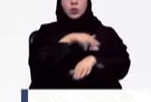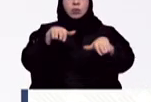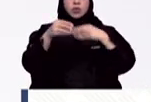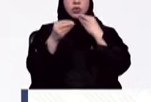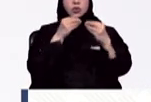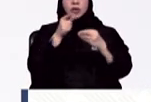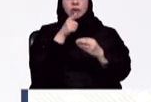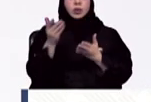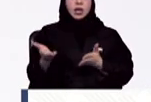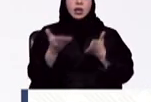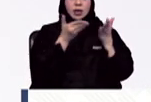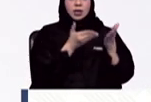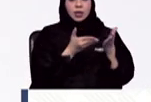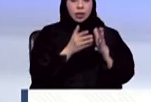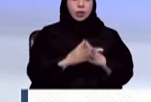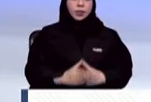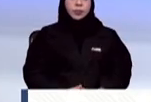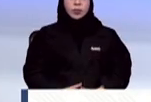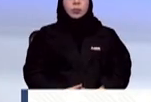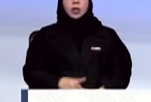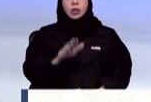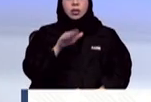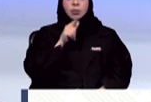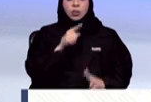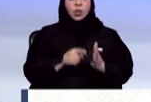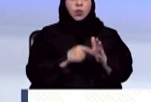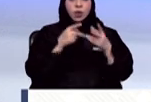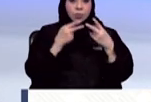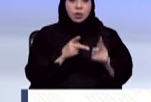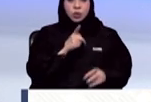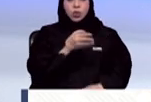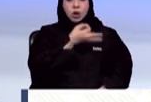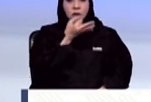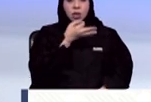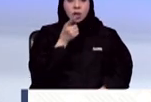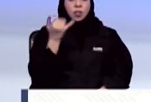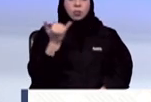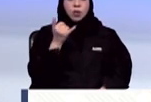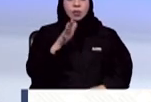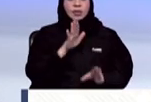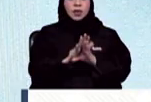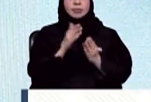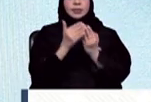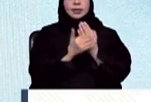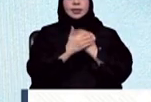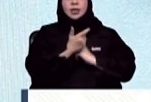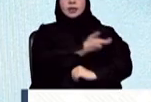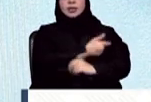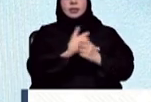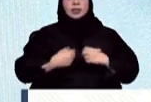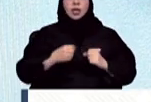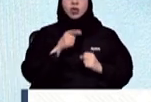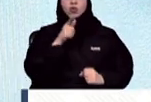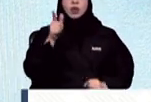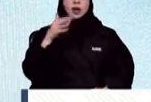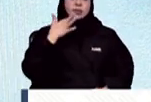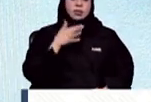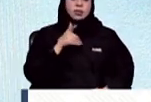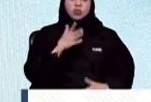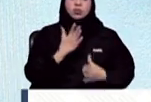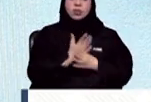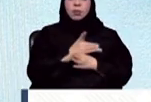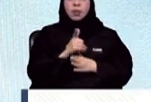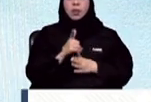دكتورة. أهلا بك دكتورة. أهلا وسهلا. طبعا في البداية نتحدث عن المبادرة التي تم إطلاقها, مبادرة الرعاية الصحية التي هي ضمن